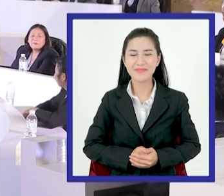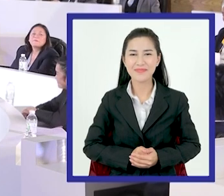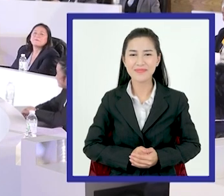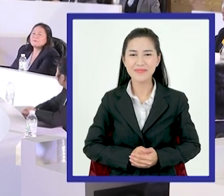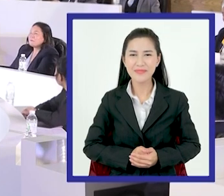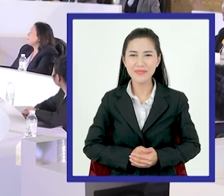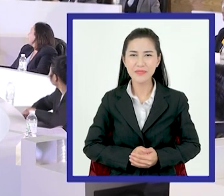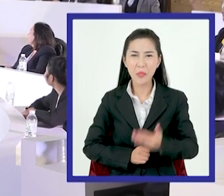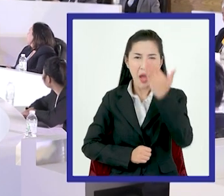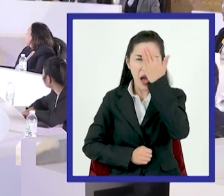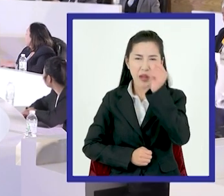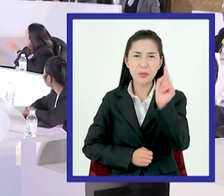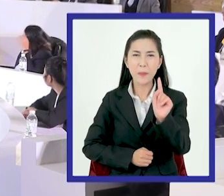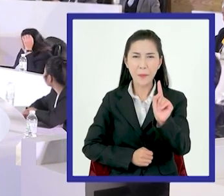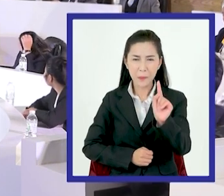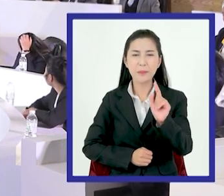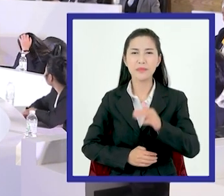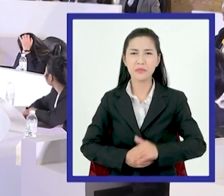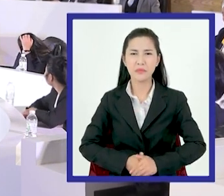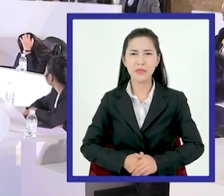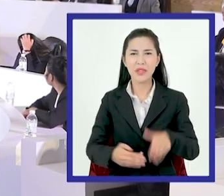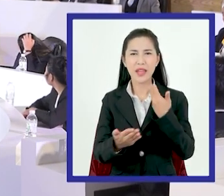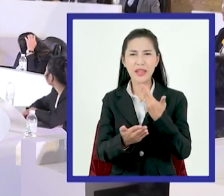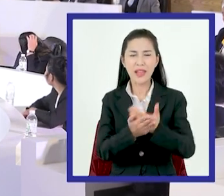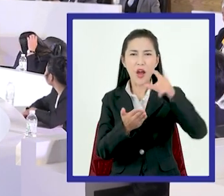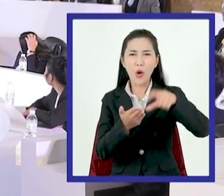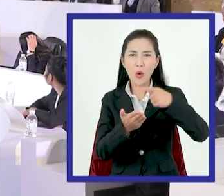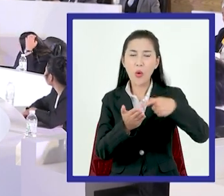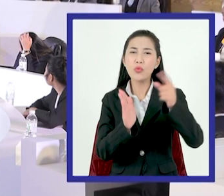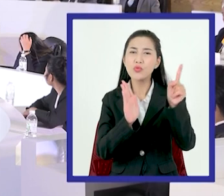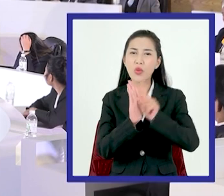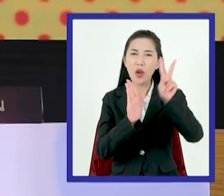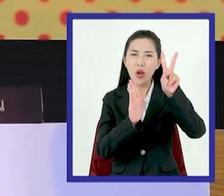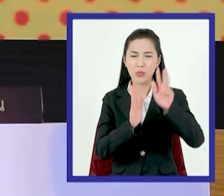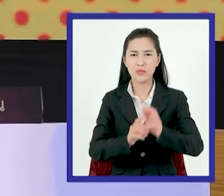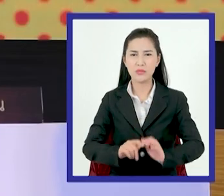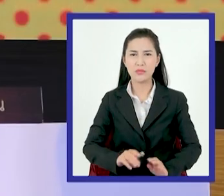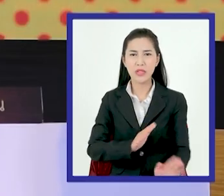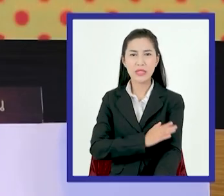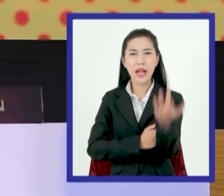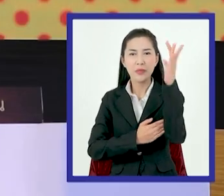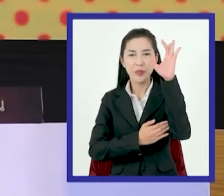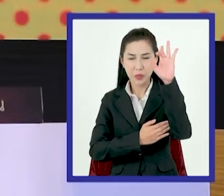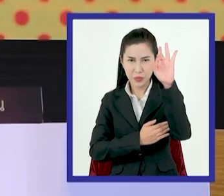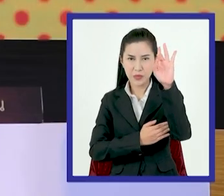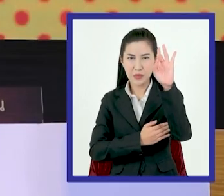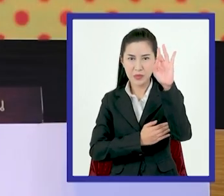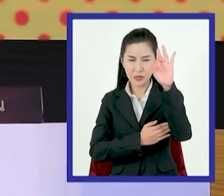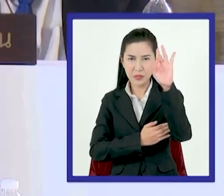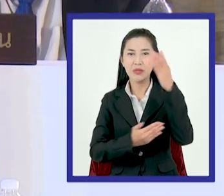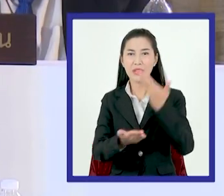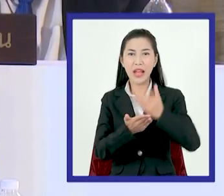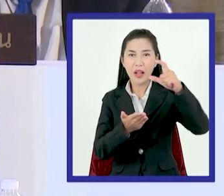เนื่องจากว่าไหนๆเงินก็ออกวันละ2รอบแล้วเนี่ยนะครับ8โมงเงิน8โมงเงินเข้